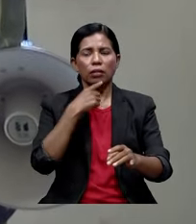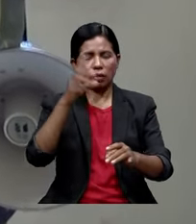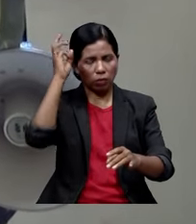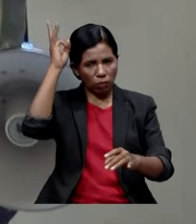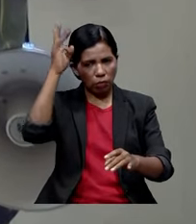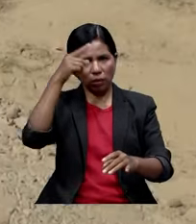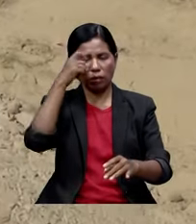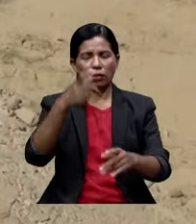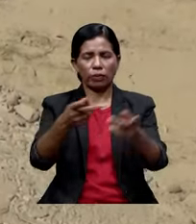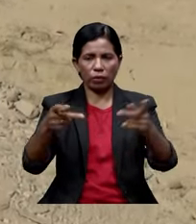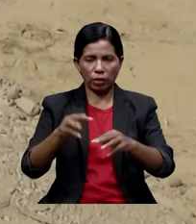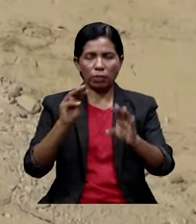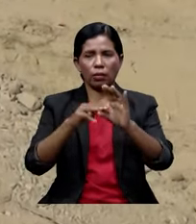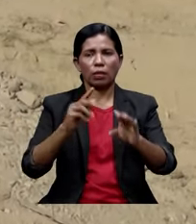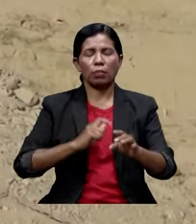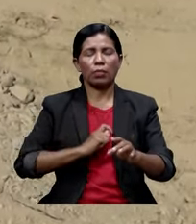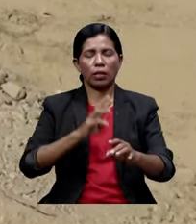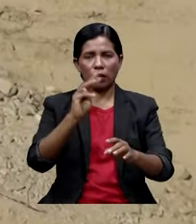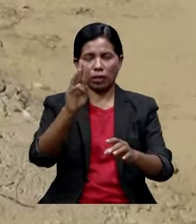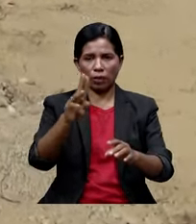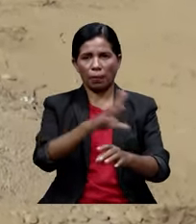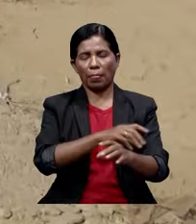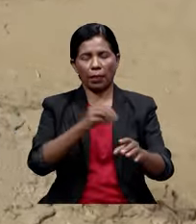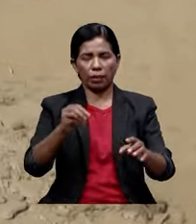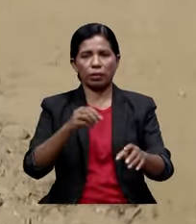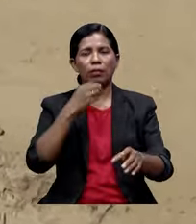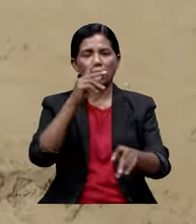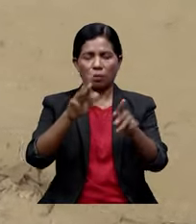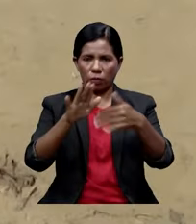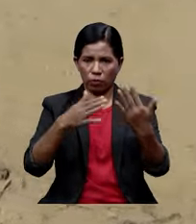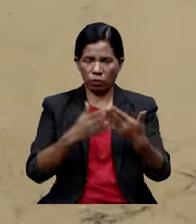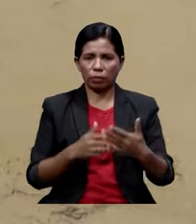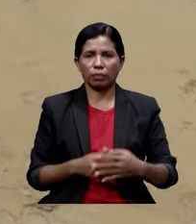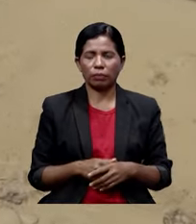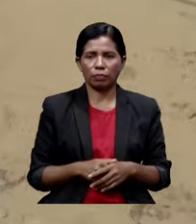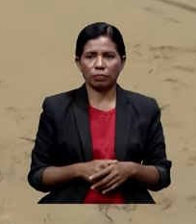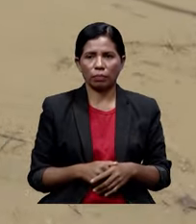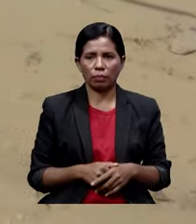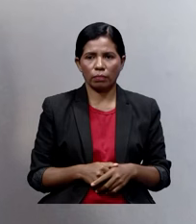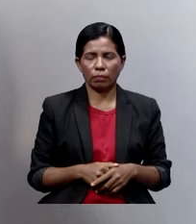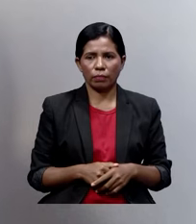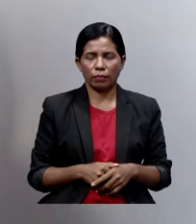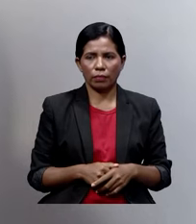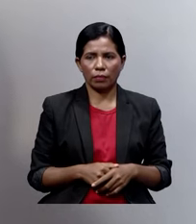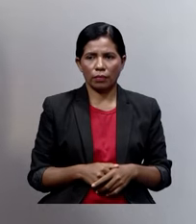preocupa o fatin mercado man lewana tambala suficiente atau kumula vendedor sira hoto elem lui